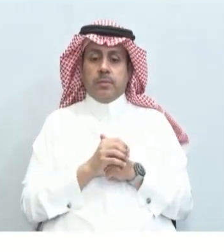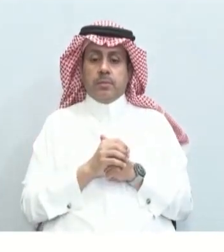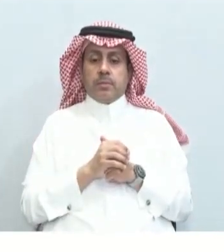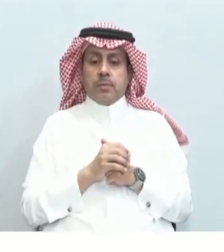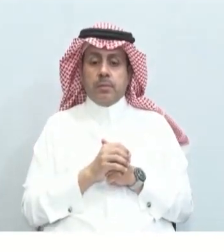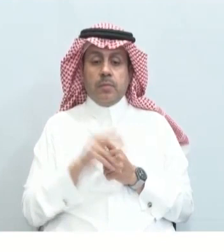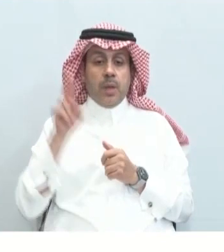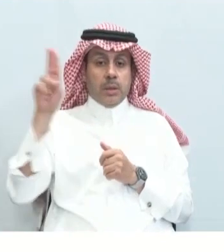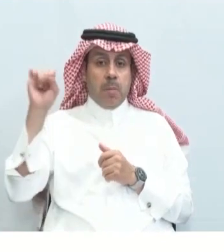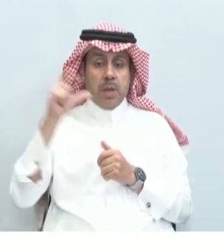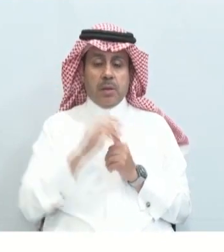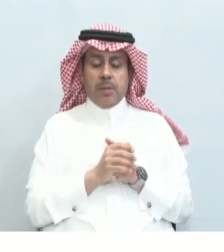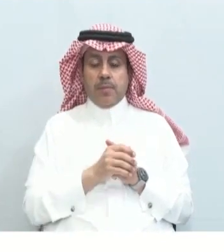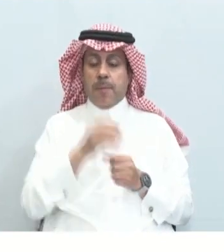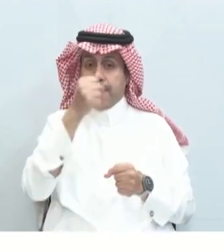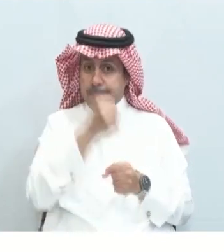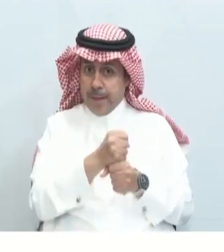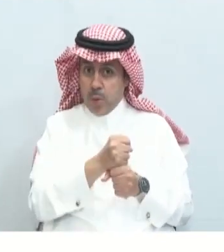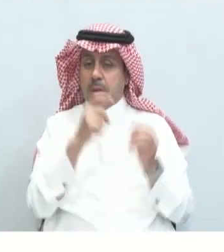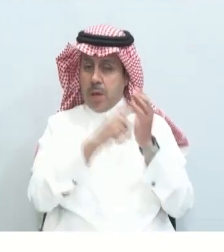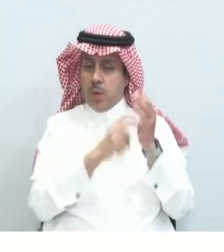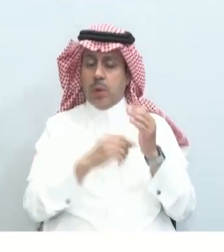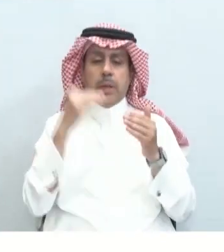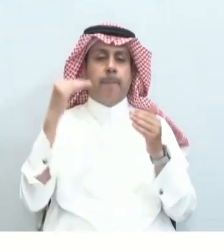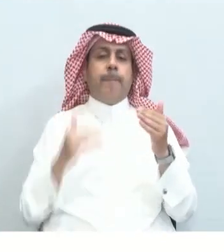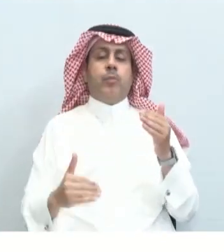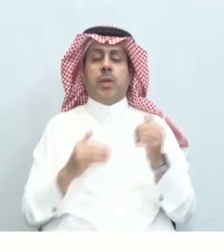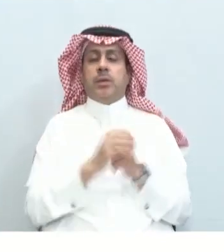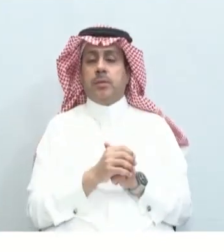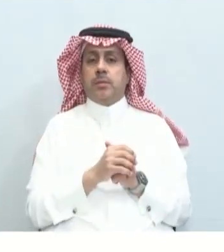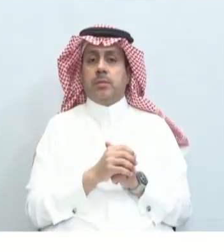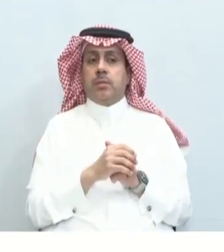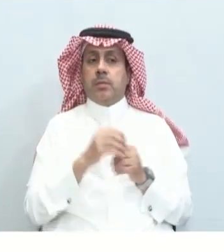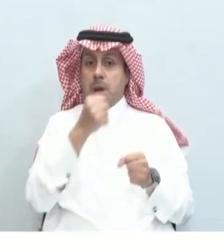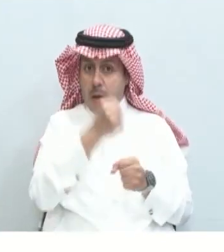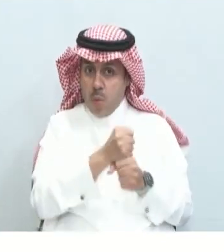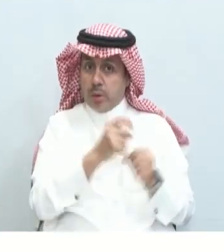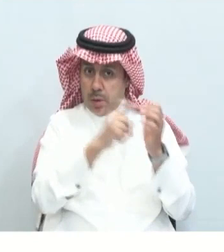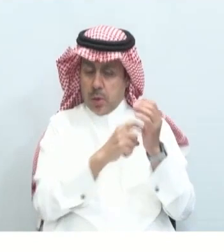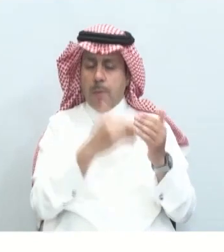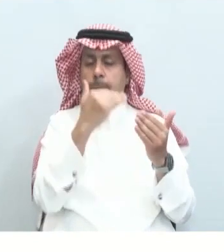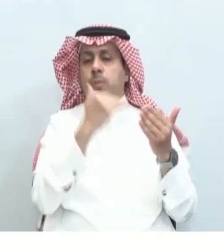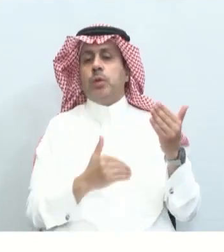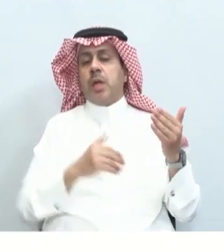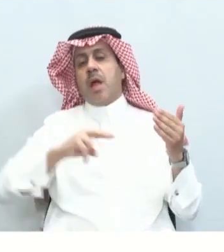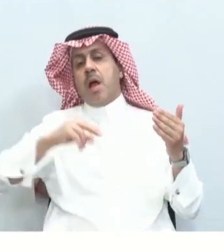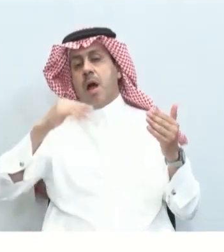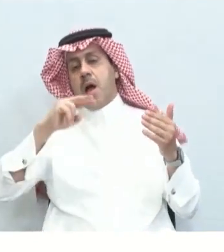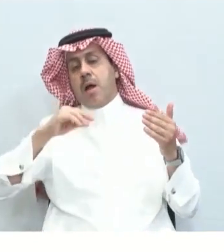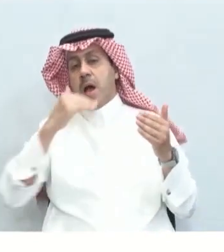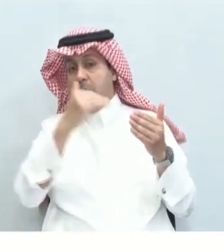في هذا التمهيد القواعد القانونيه متعدده القواعد القانونيه متعدده ومتنوعه